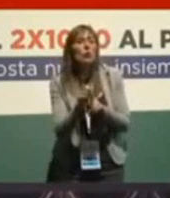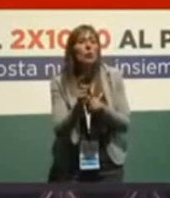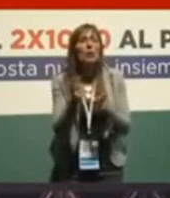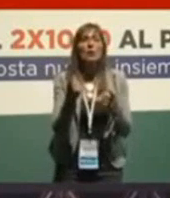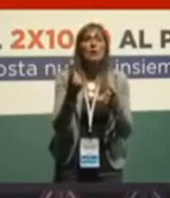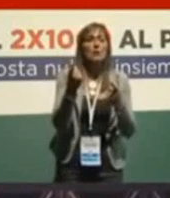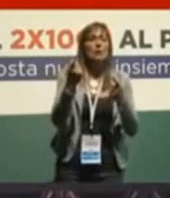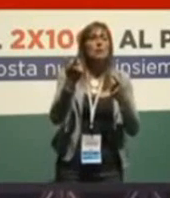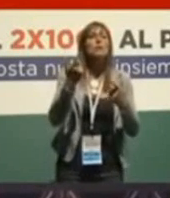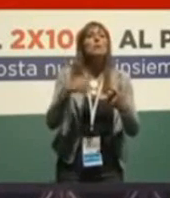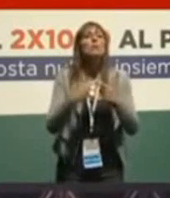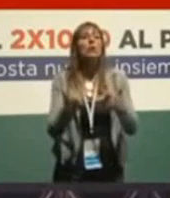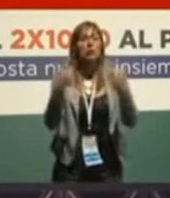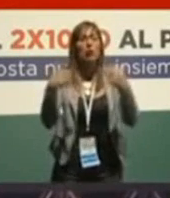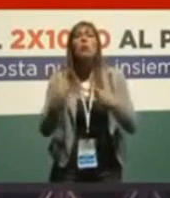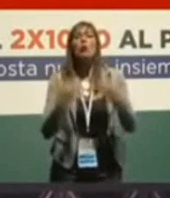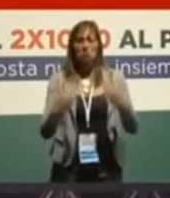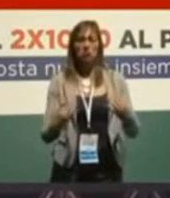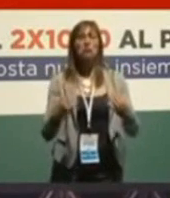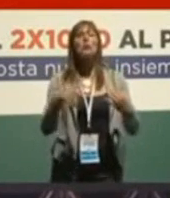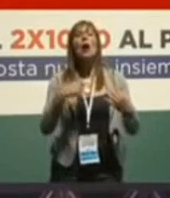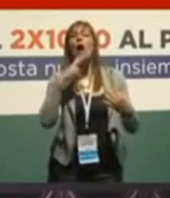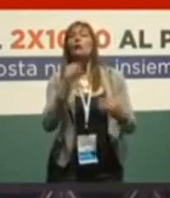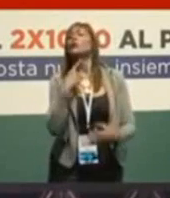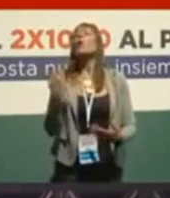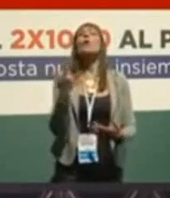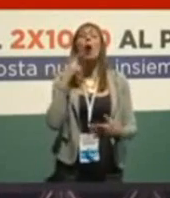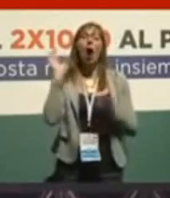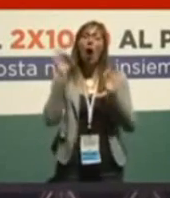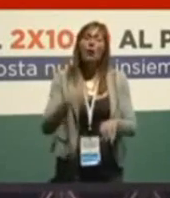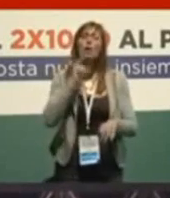Il tempo della post-verità non è che uno arriva, ne spara una più grossa degli altri e ha ragione.